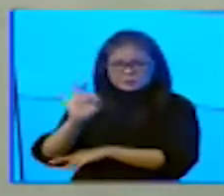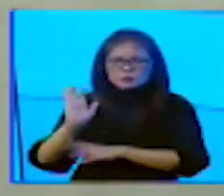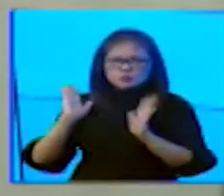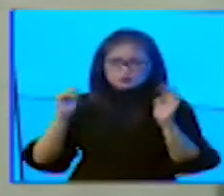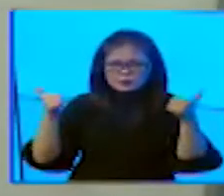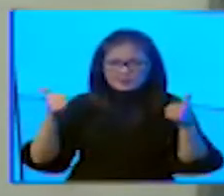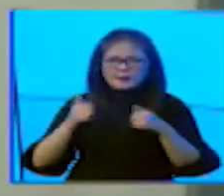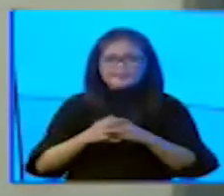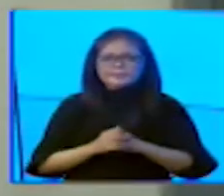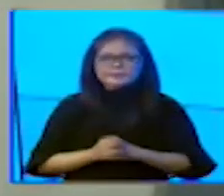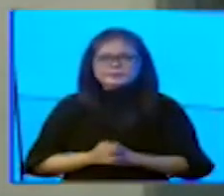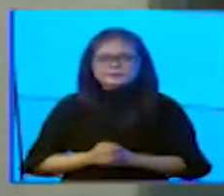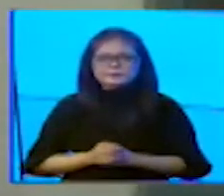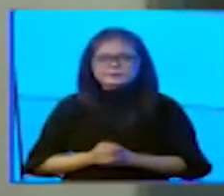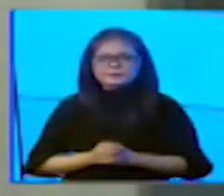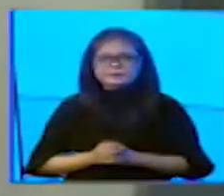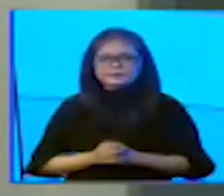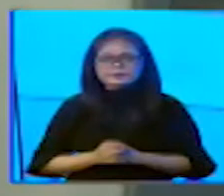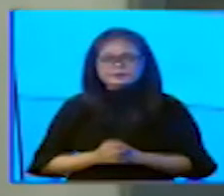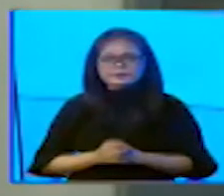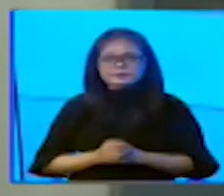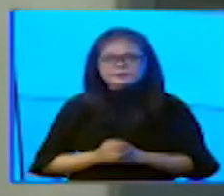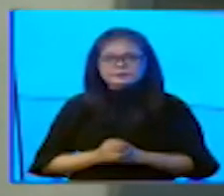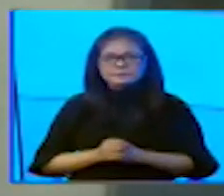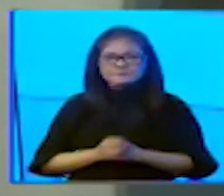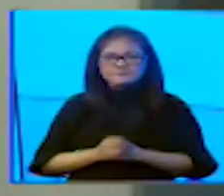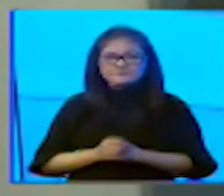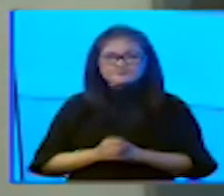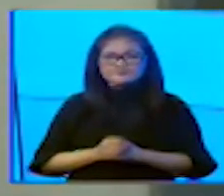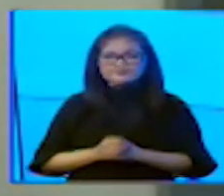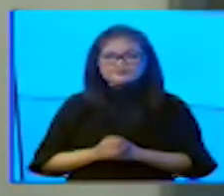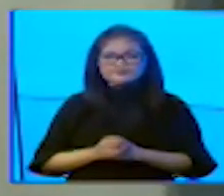Dari Depok, Jawa Barat, Yung Rizky, iNews, melaporkan.